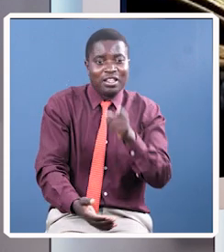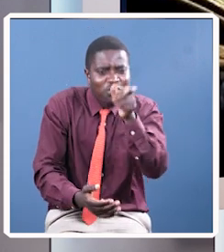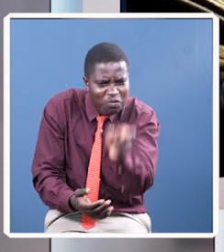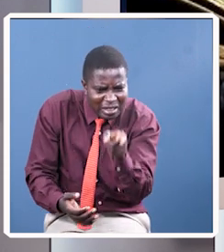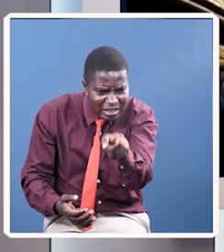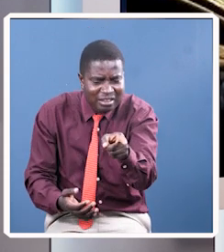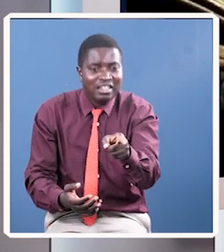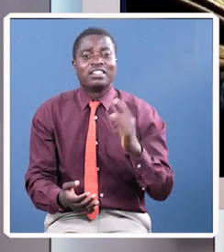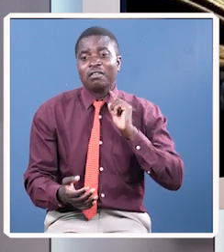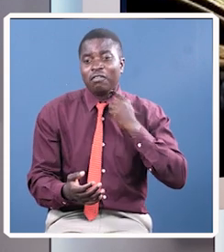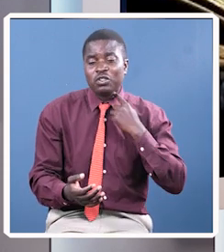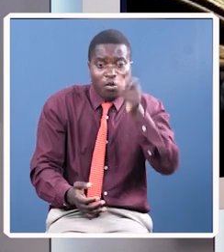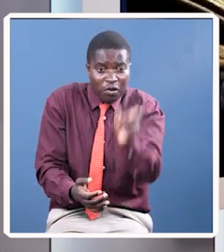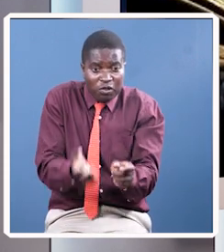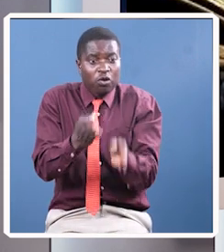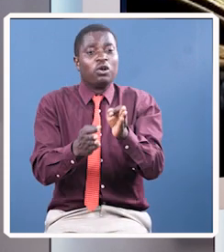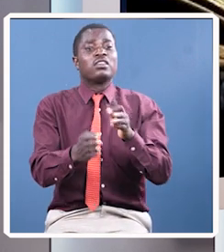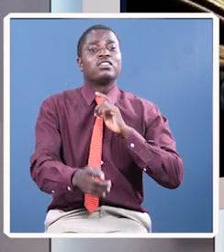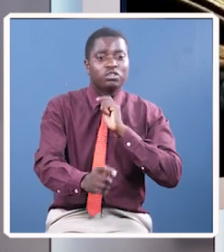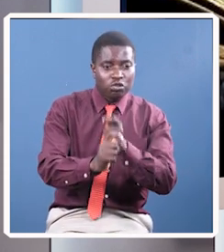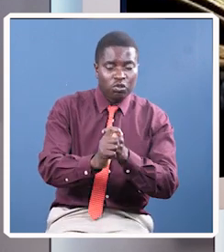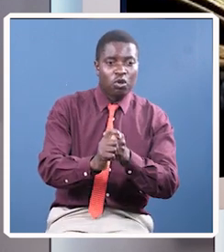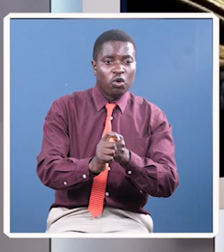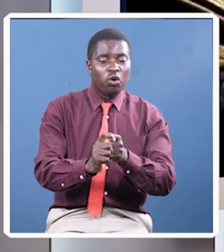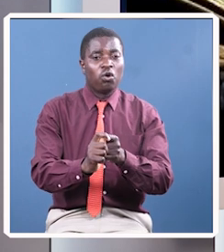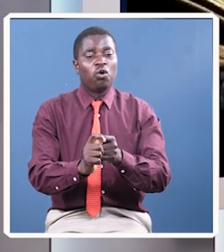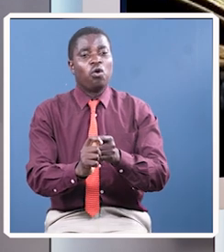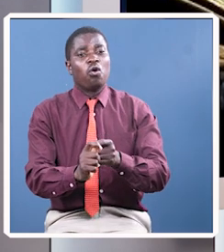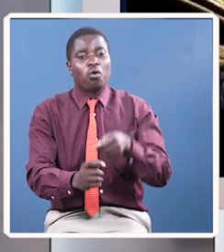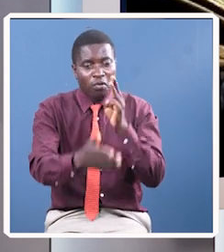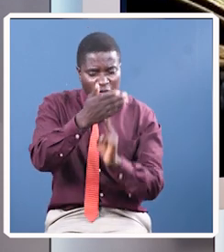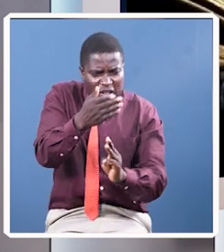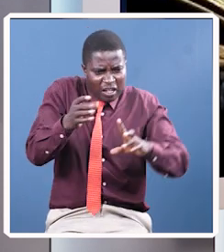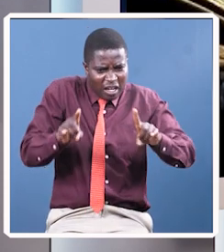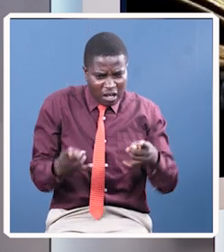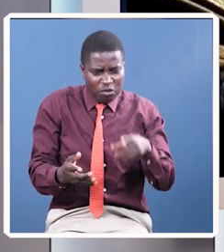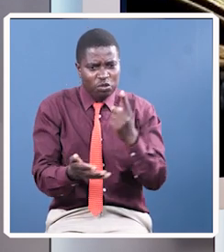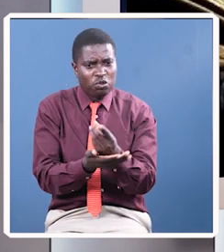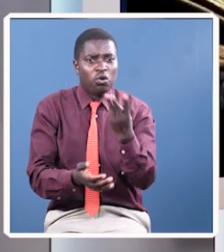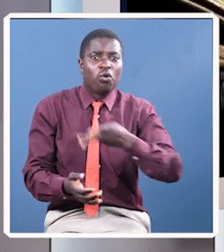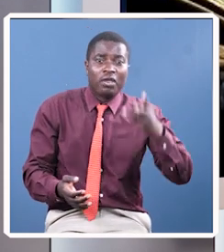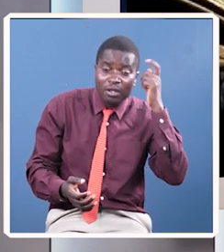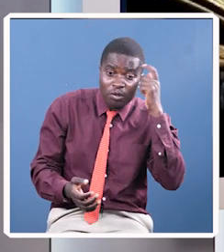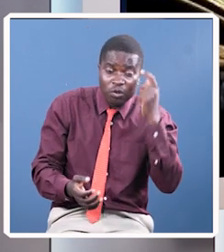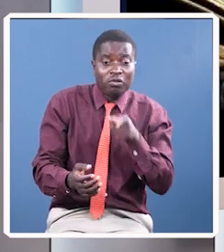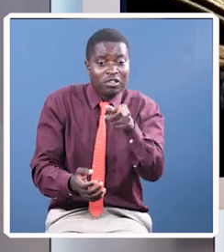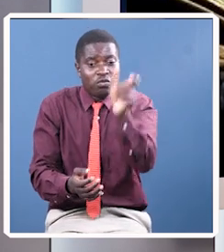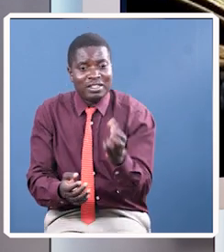muprofita wecho kwa dere kana uti muprofita wenema. Saka nasi tuda kutarisa kutunio ziwa sei kutuwa sangana ne muprofita